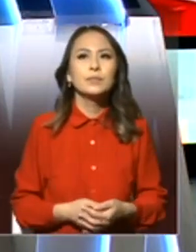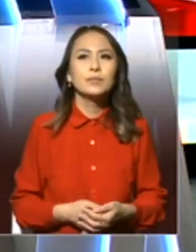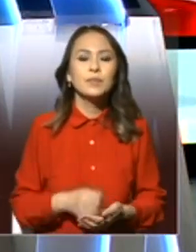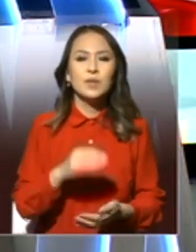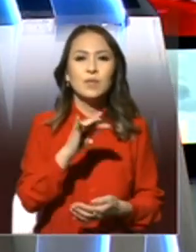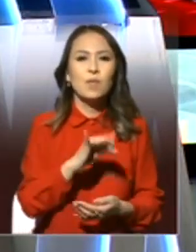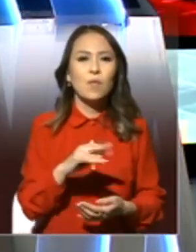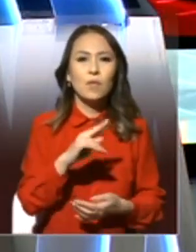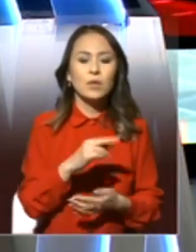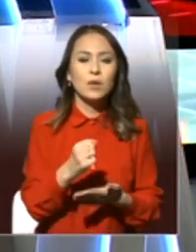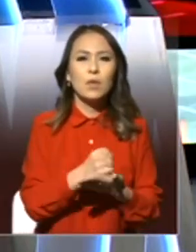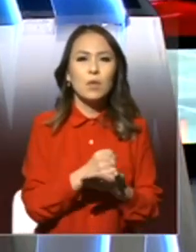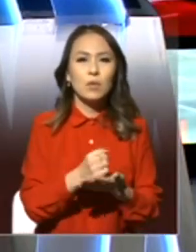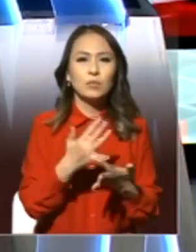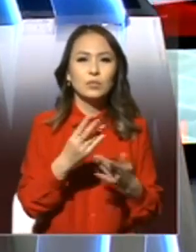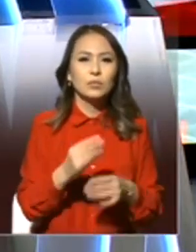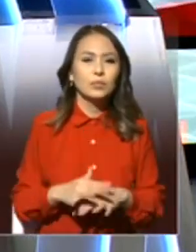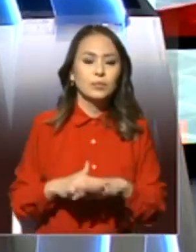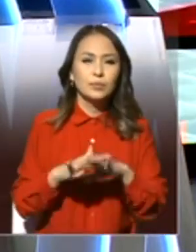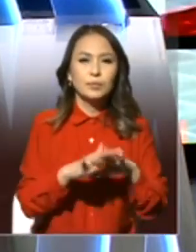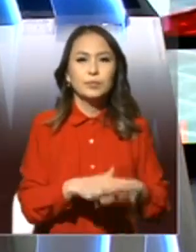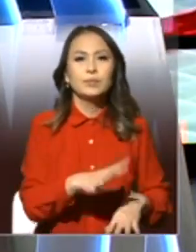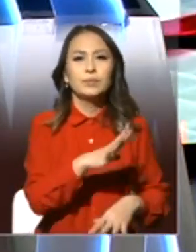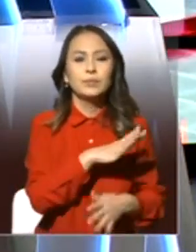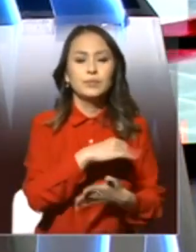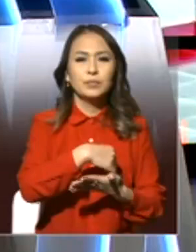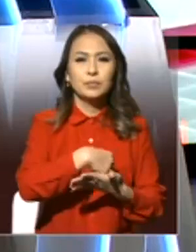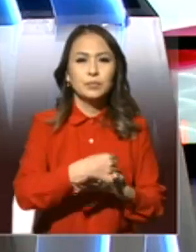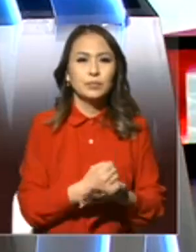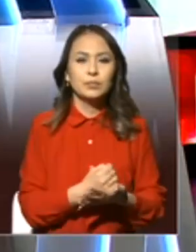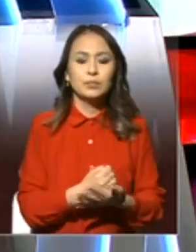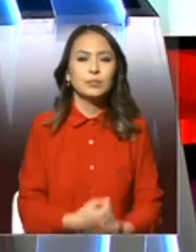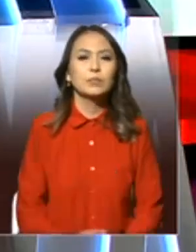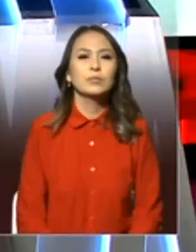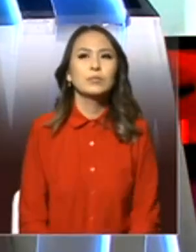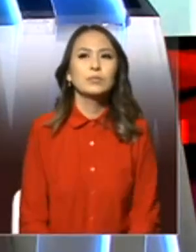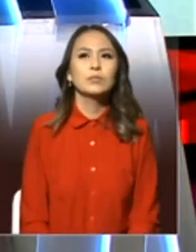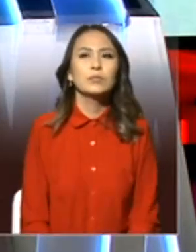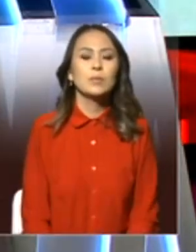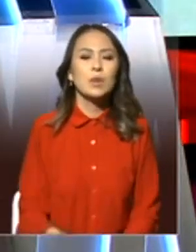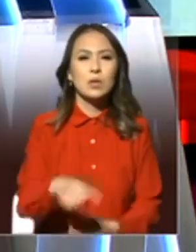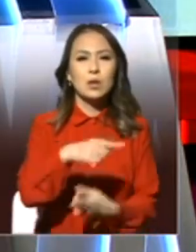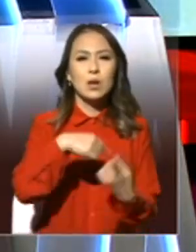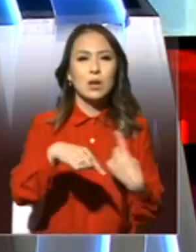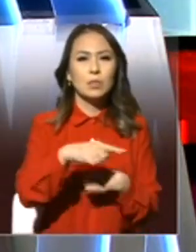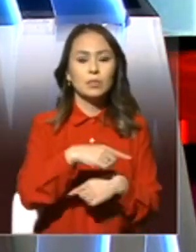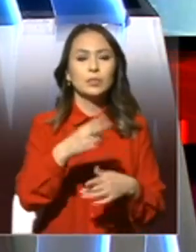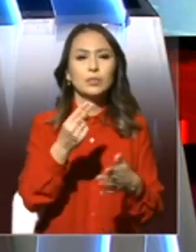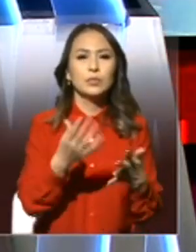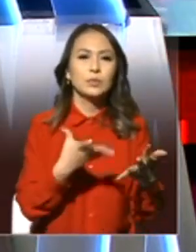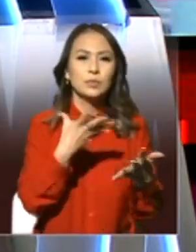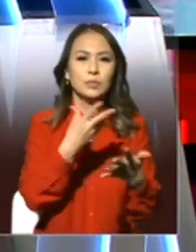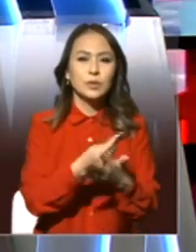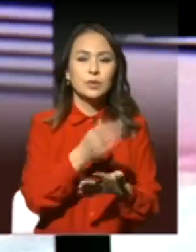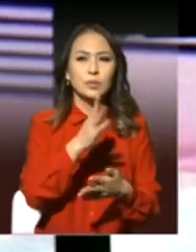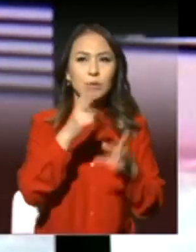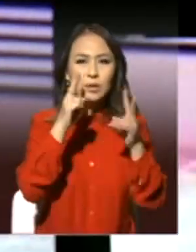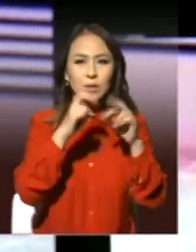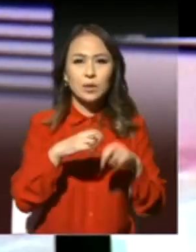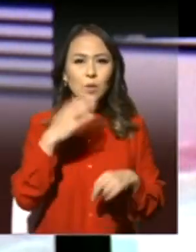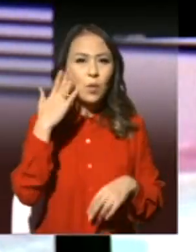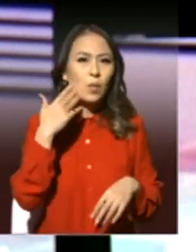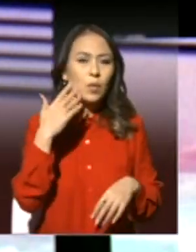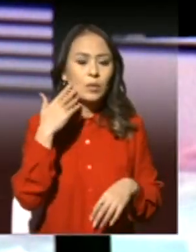фондтан қордан қанша қаражат бөлінеді? Тұрақтандыру қор. Беріледі. Иә, оларға оборотный схема қаражат беріледі. Оны тексеру оңай ғой.